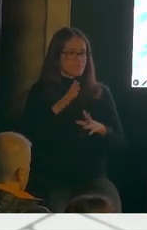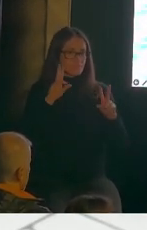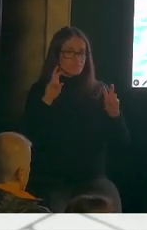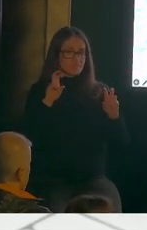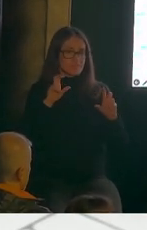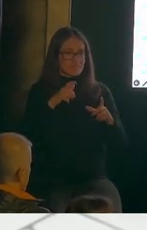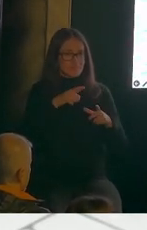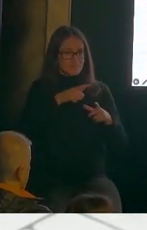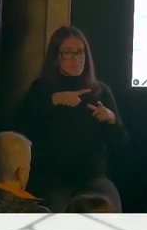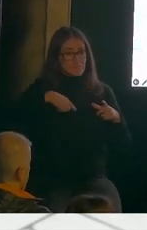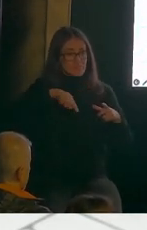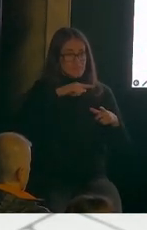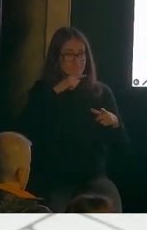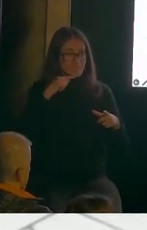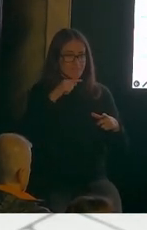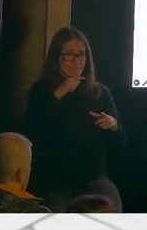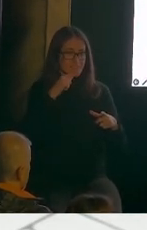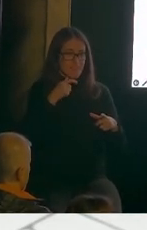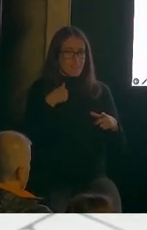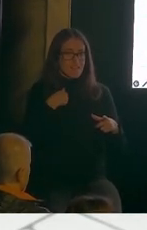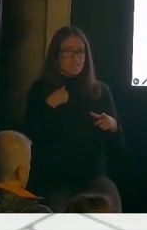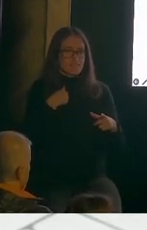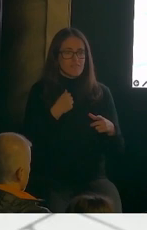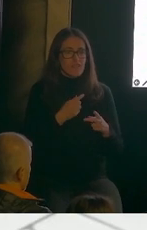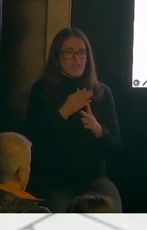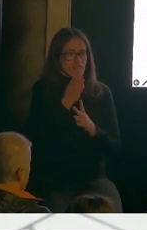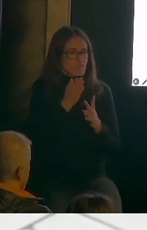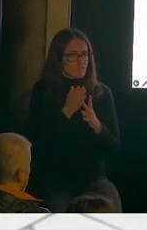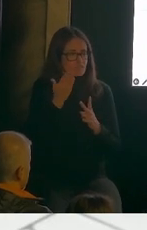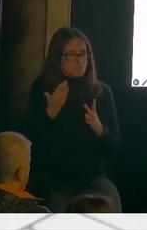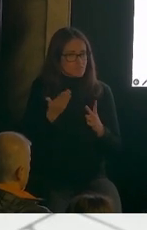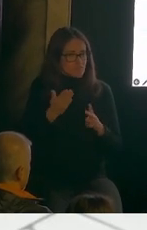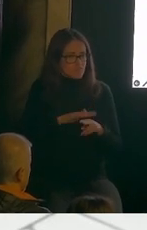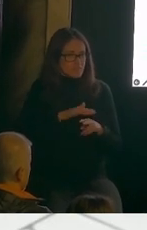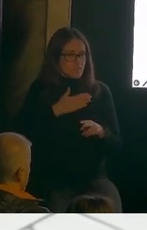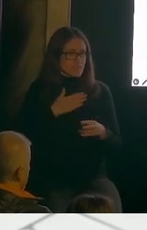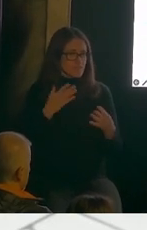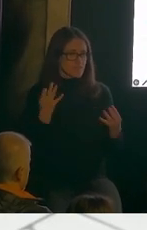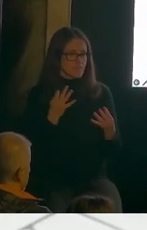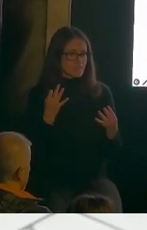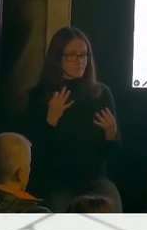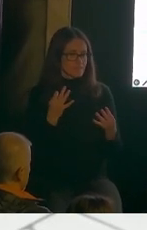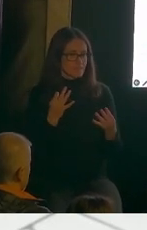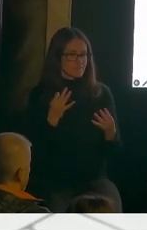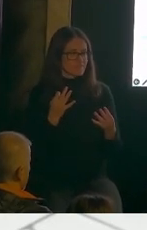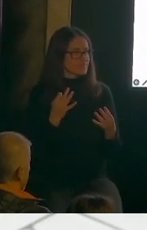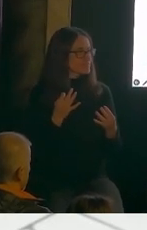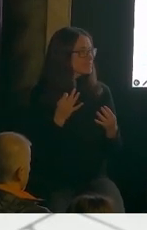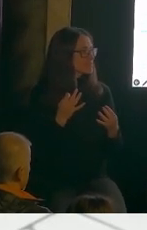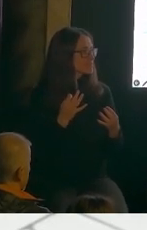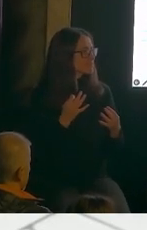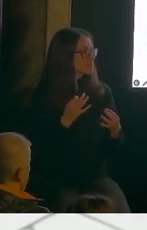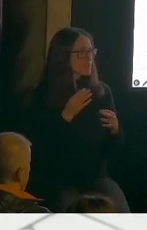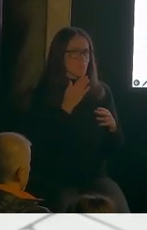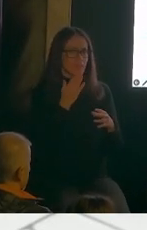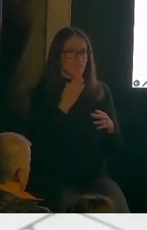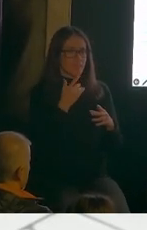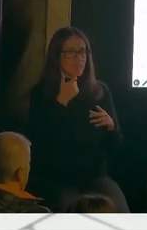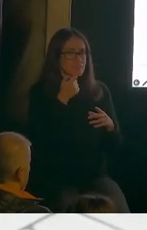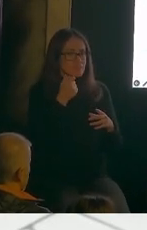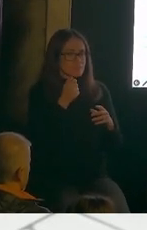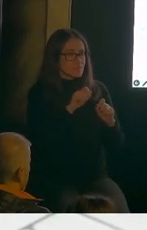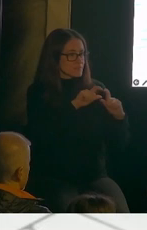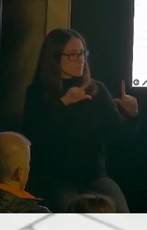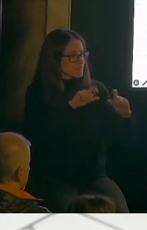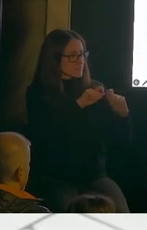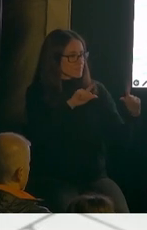pastisseria i de dues coses que per mi són molt importants. És que m'han dit que no hi ha pas, perdó, de la